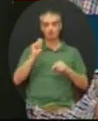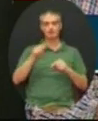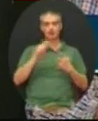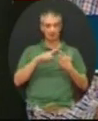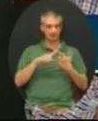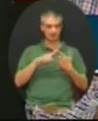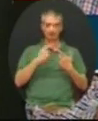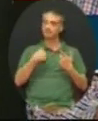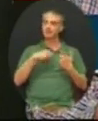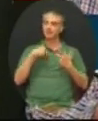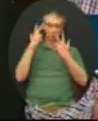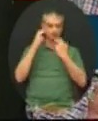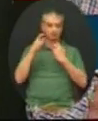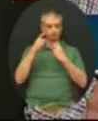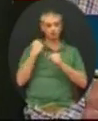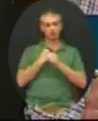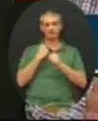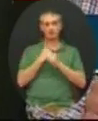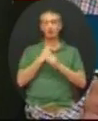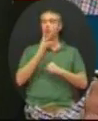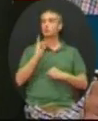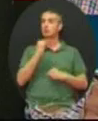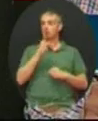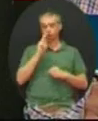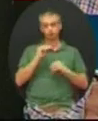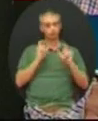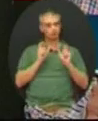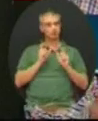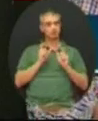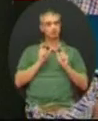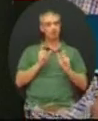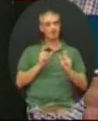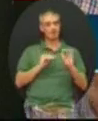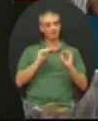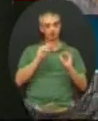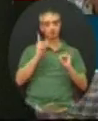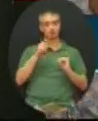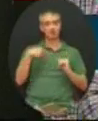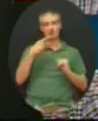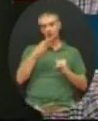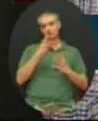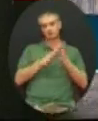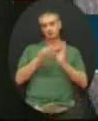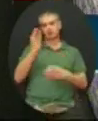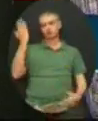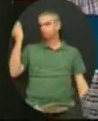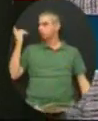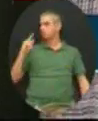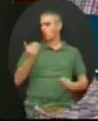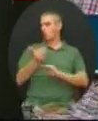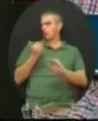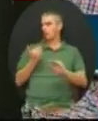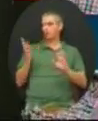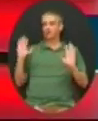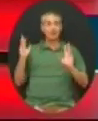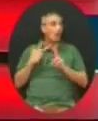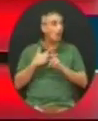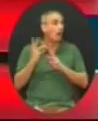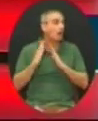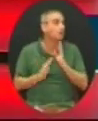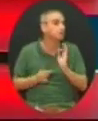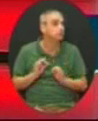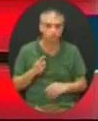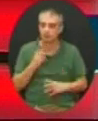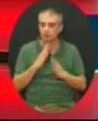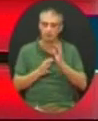כנסת, ואנחנו מצפים שהם יפעלו. זה נכון שיש בלמים ואיזונים וצריכים להיות, אבל זה בית המשפט. לא להקדים אותו מוקדם מדי. רק בית המשפט? בית